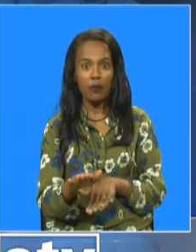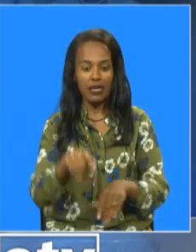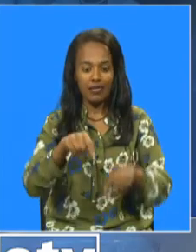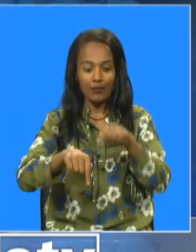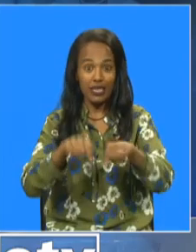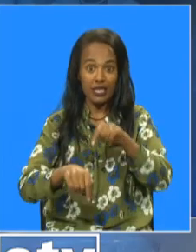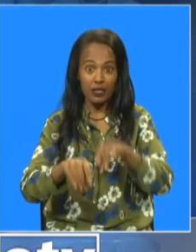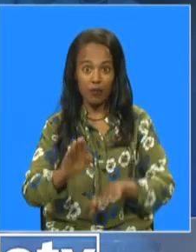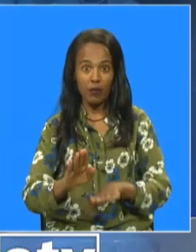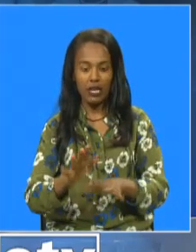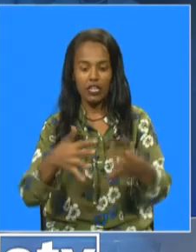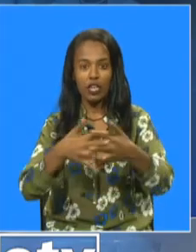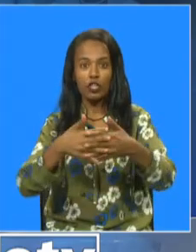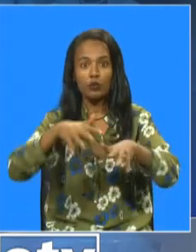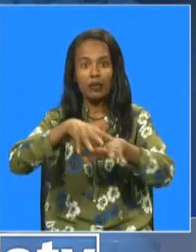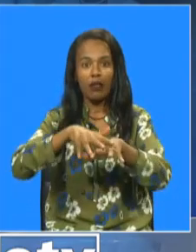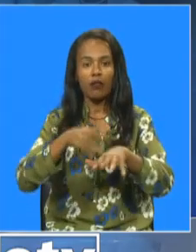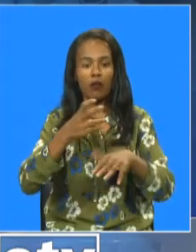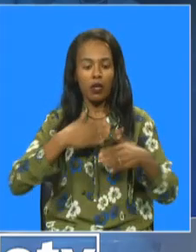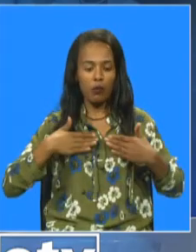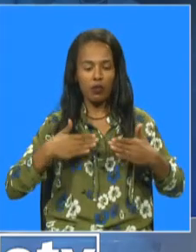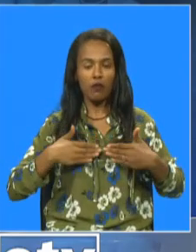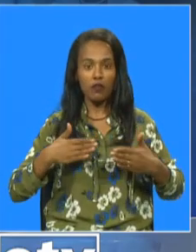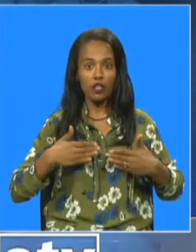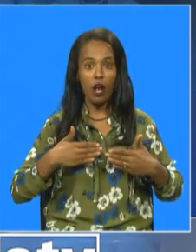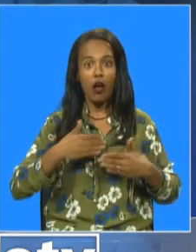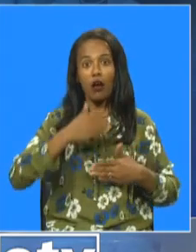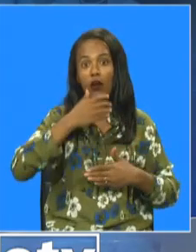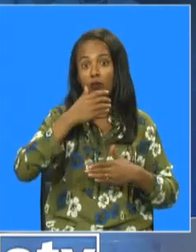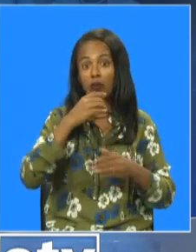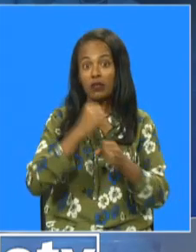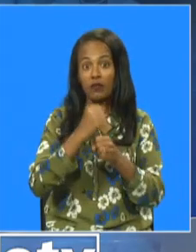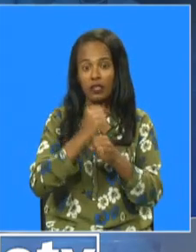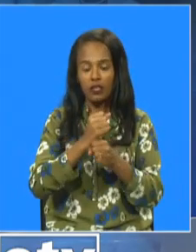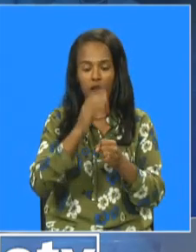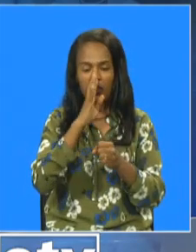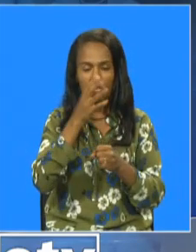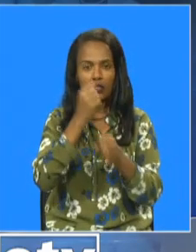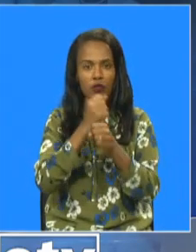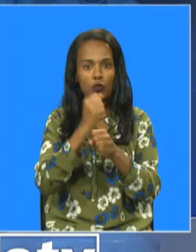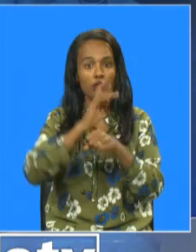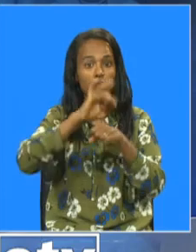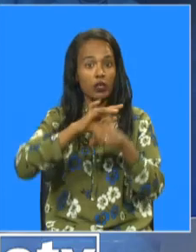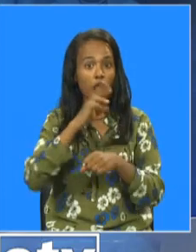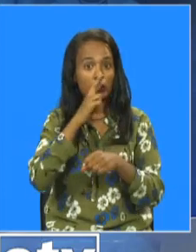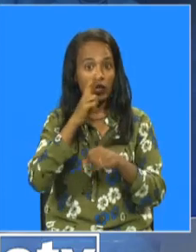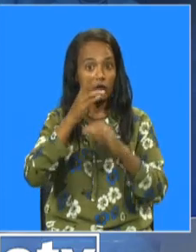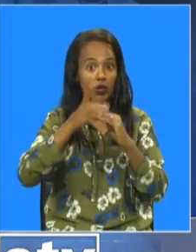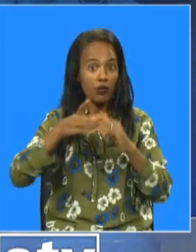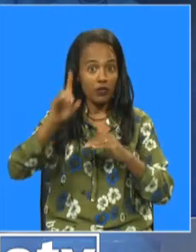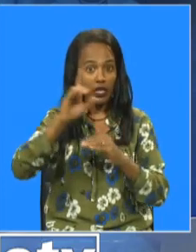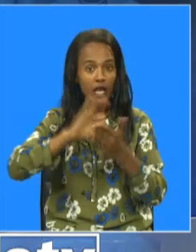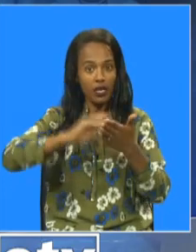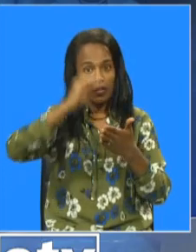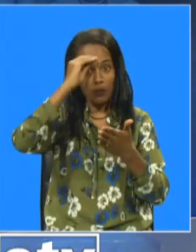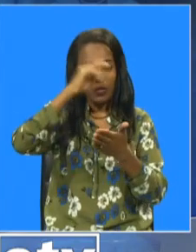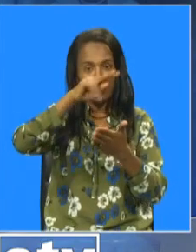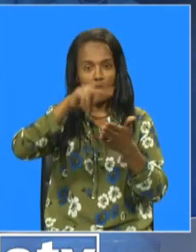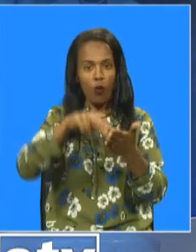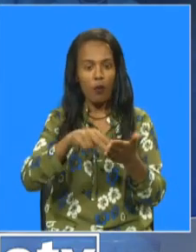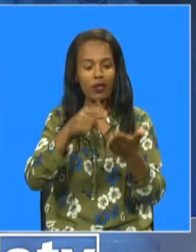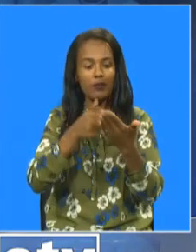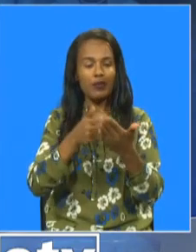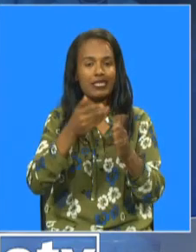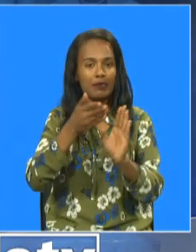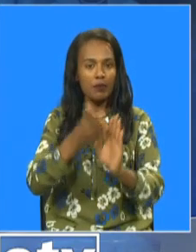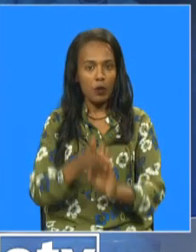የእጅ መታጠቢያዎች እንዲሁም ደግሞ የመተንፈሻ ቬንትሌተሮች ታዲያ ከፈጠራ ስራዎች ውስጥ ተጠቃሾች ናቸው። ከፍተኛ የትምህርት ተቋማትም